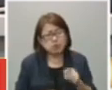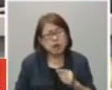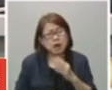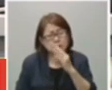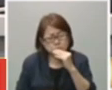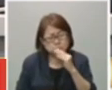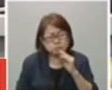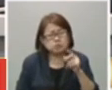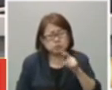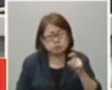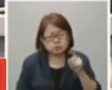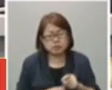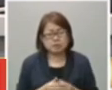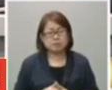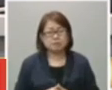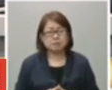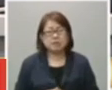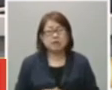ราะเพียงเท่านี้ครับ